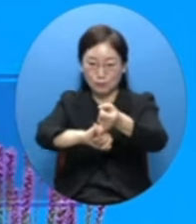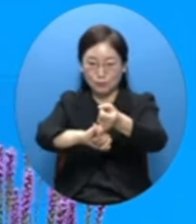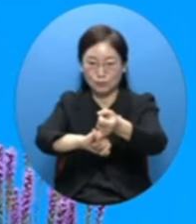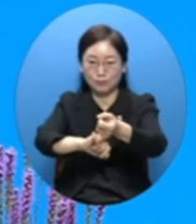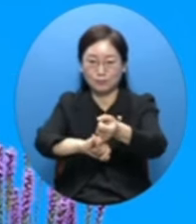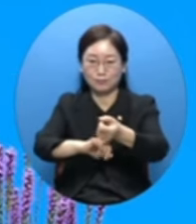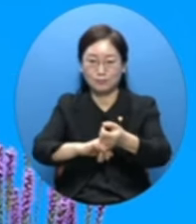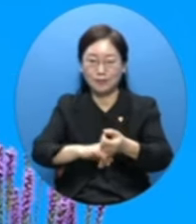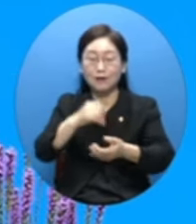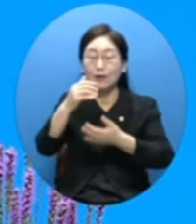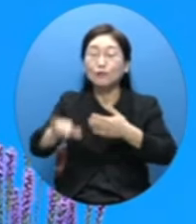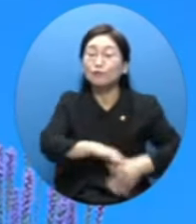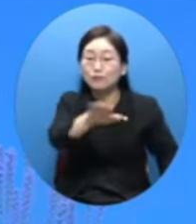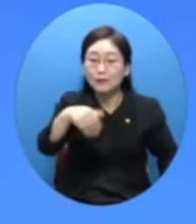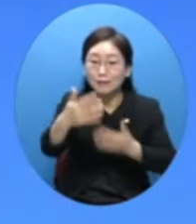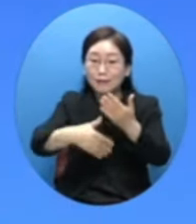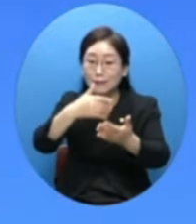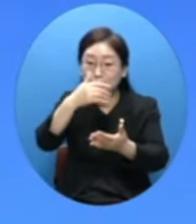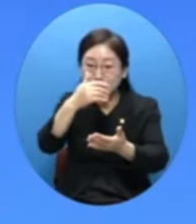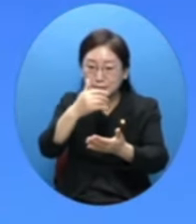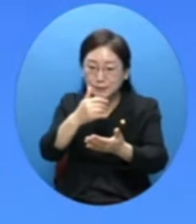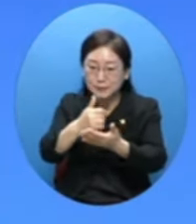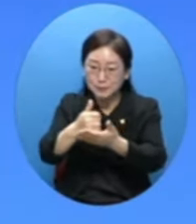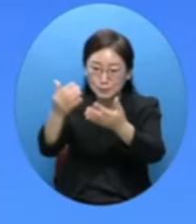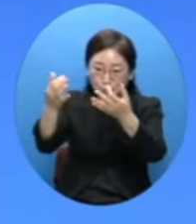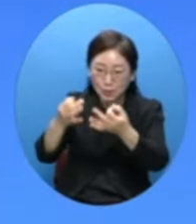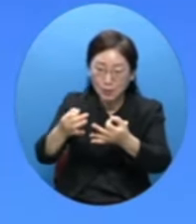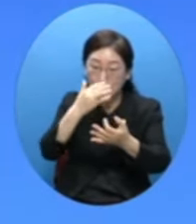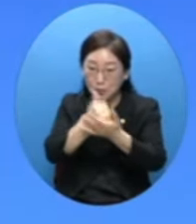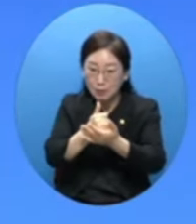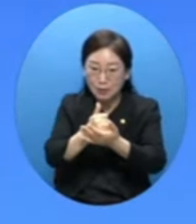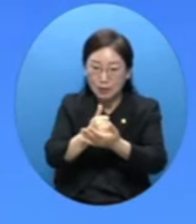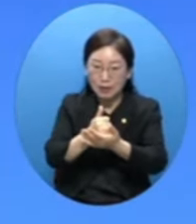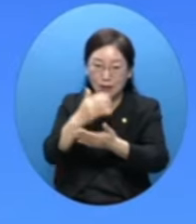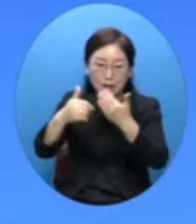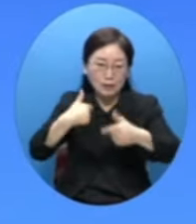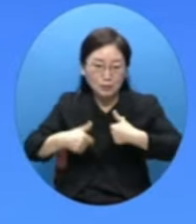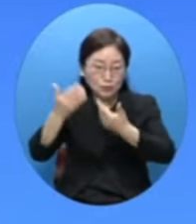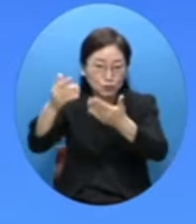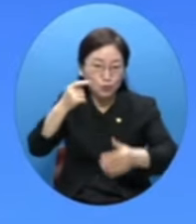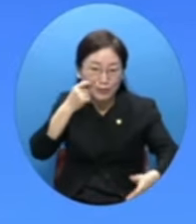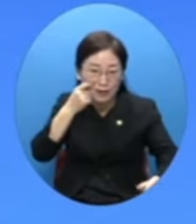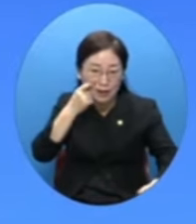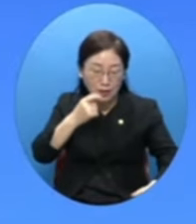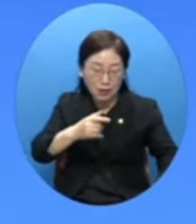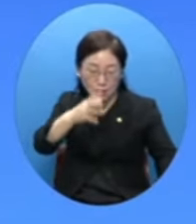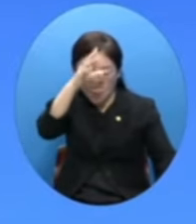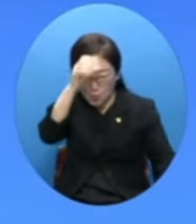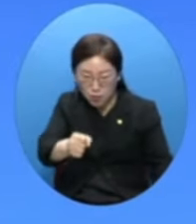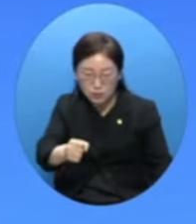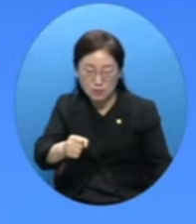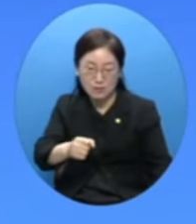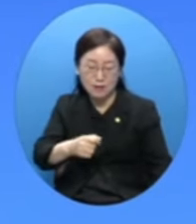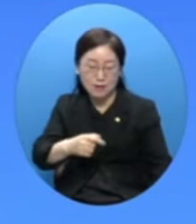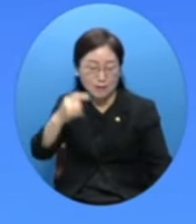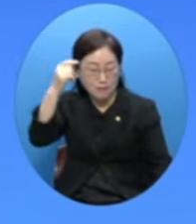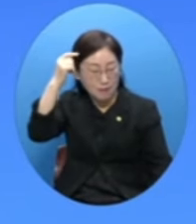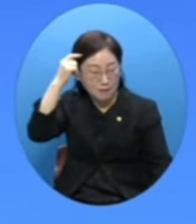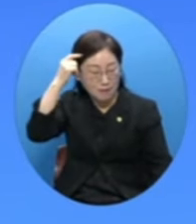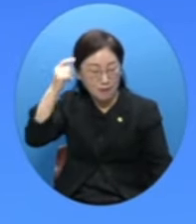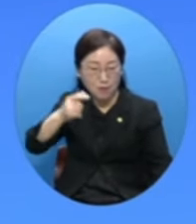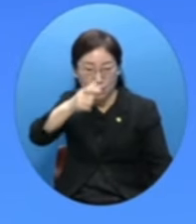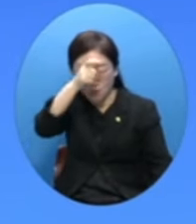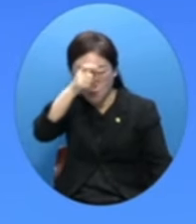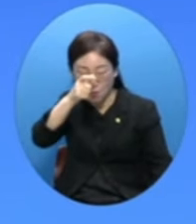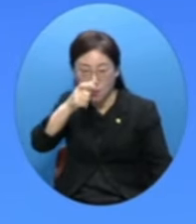우리가 하나님 앞에 범죄하여 기쁨으로 주님을 섬기지 못해서 내 뜻과 내 살다가 심판을 받아 여러